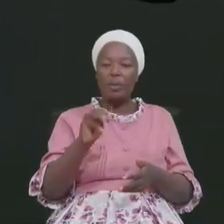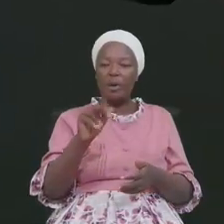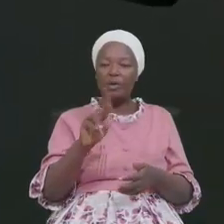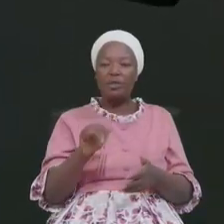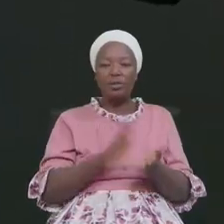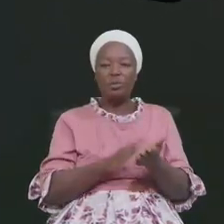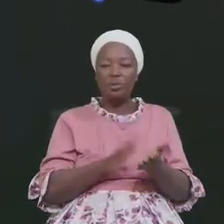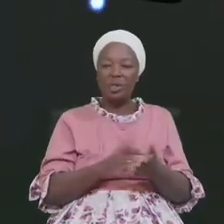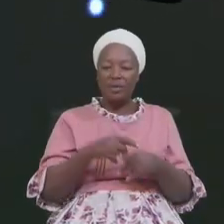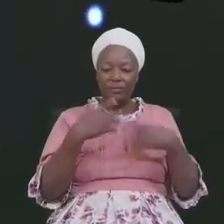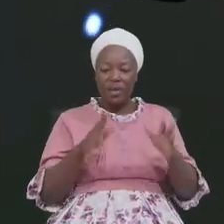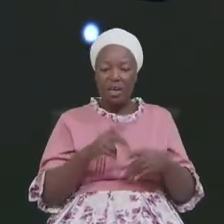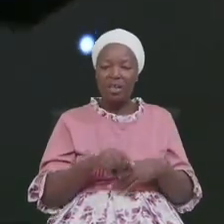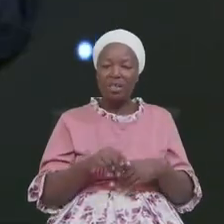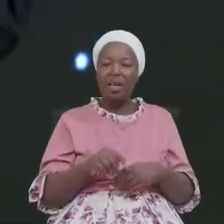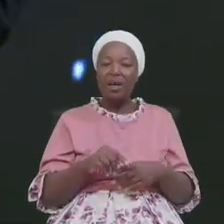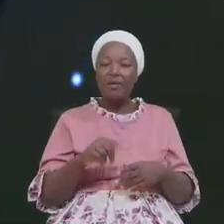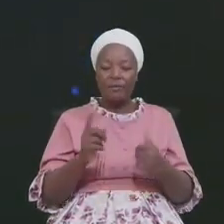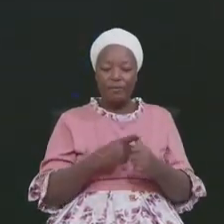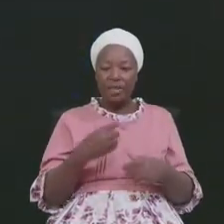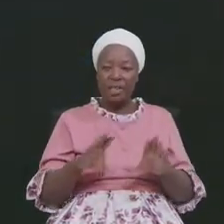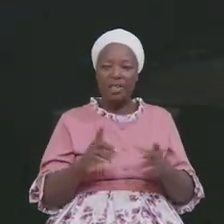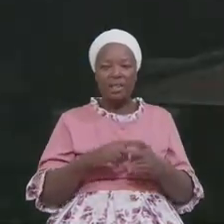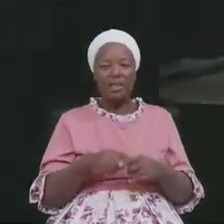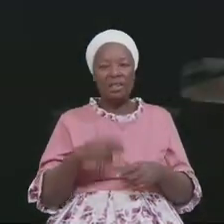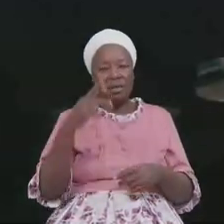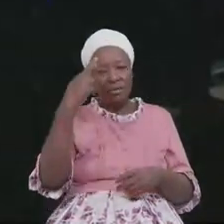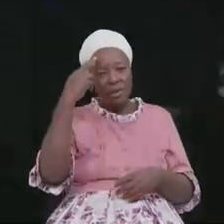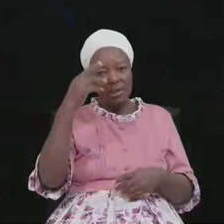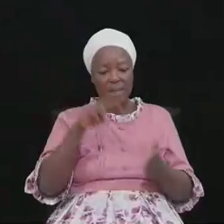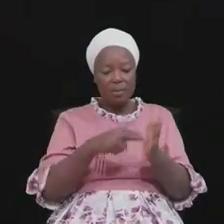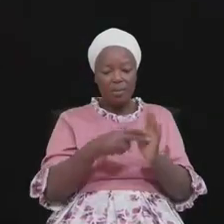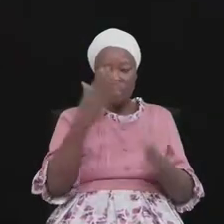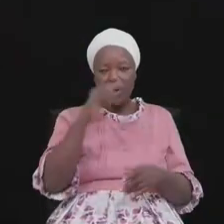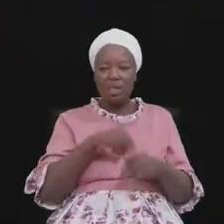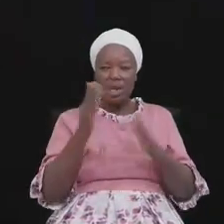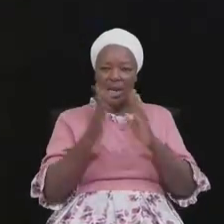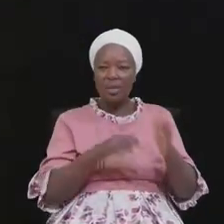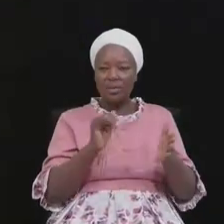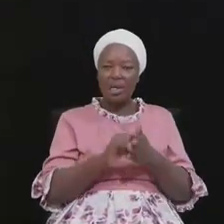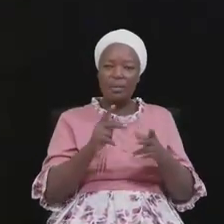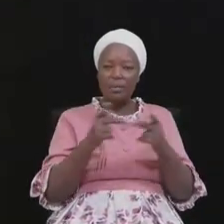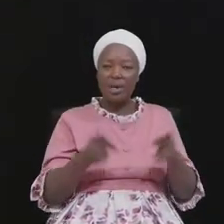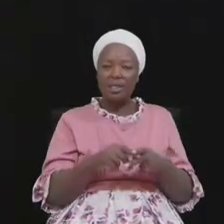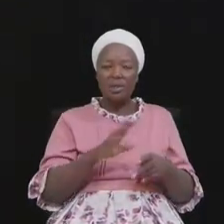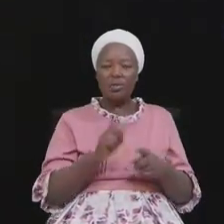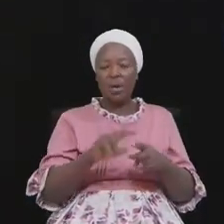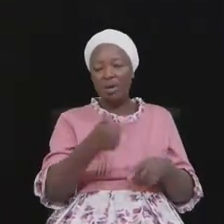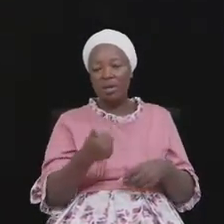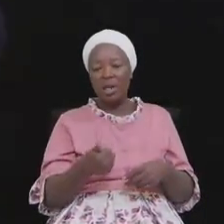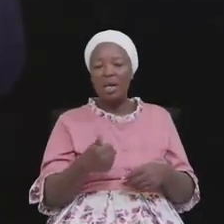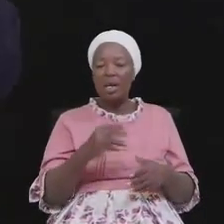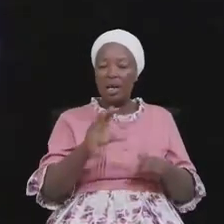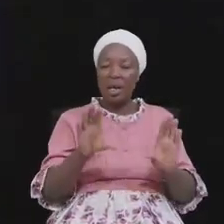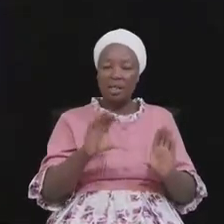sommes allés à la seconde session, nous avons à l'esprit de gloire en gloire. Nous sommes allés à la